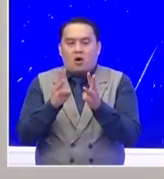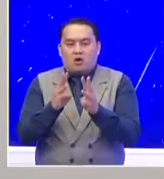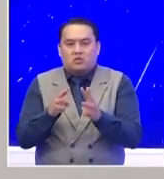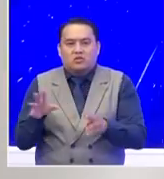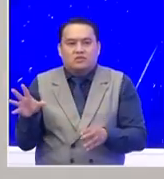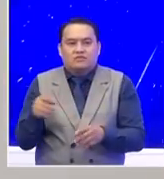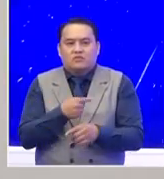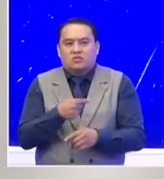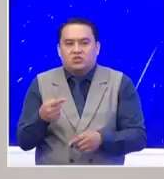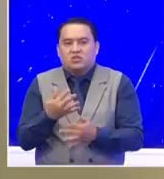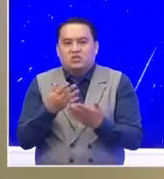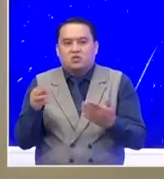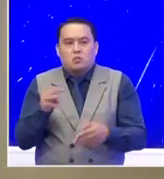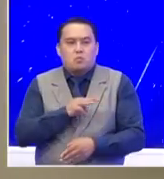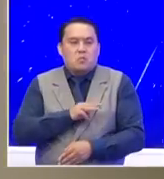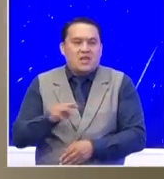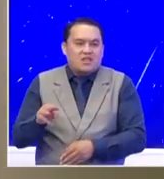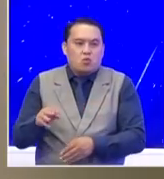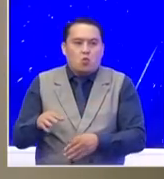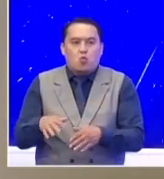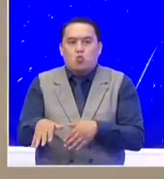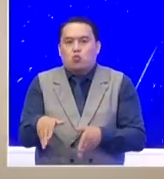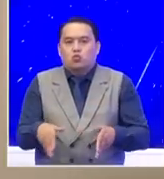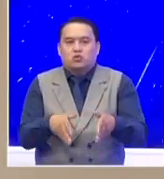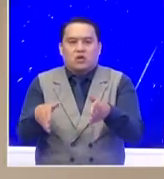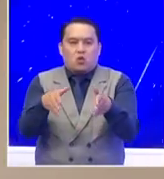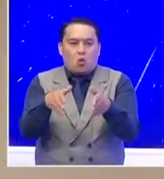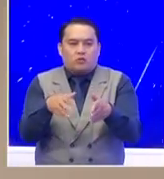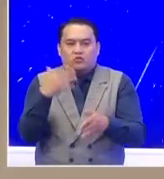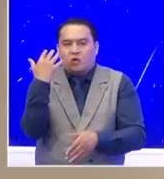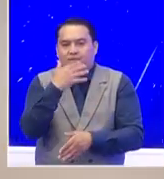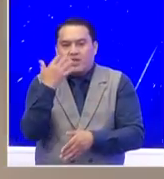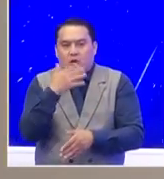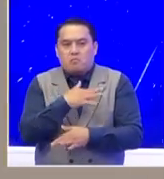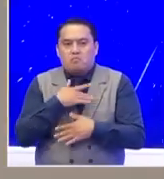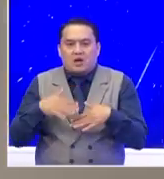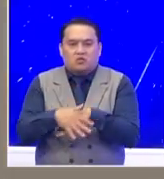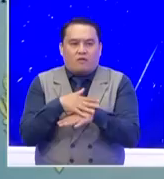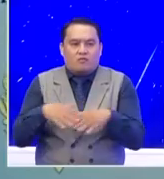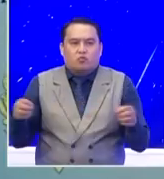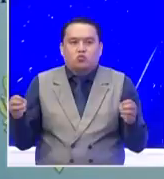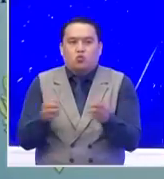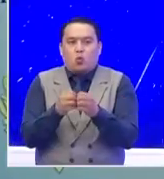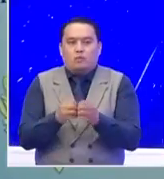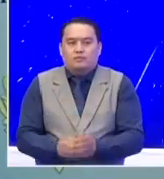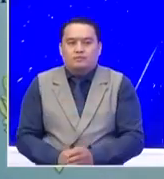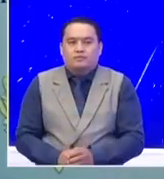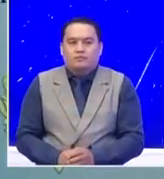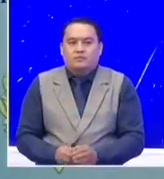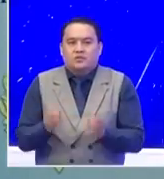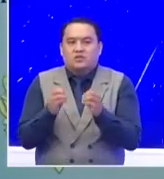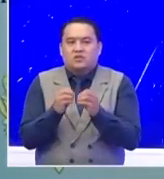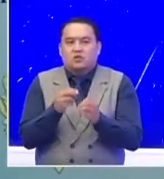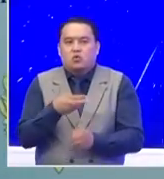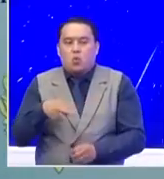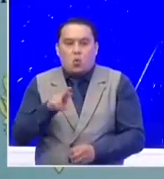завеса в течение нескольких минут поглотила оживленный участок автотрассы, что привело к массовому ДТП. 10 июня текущего года в